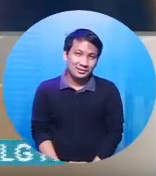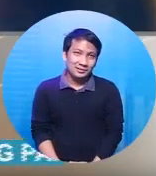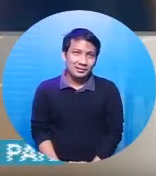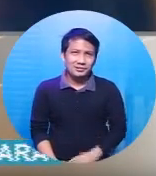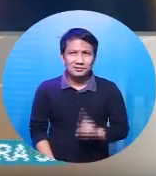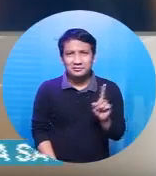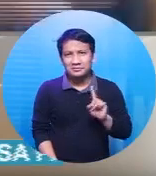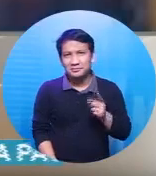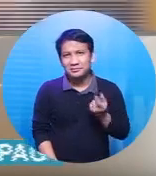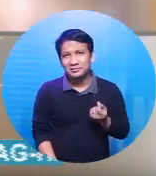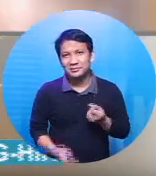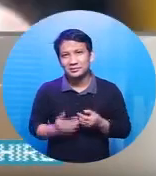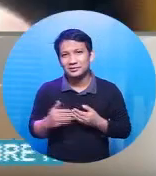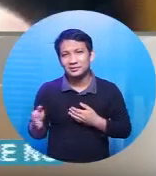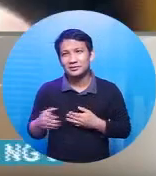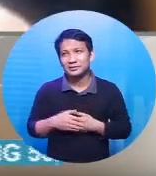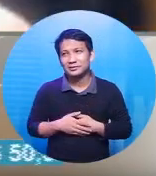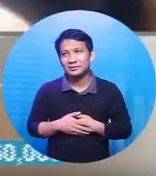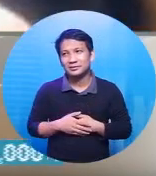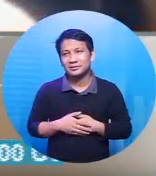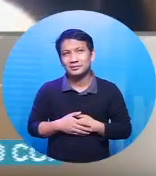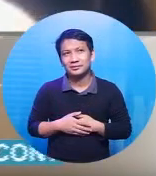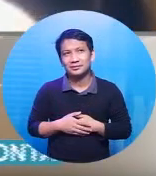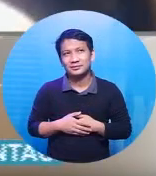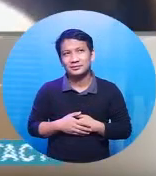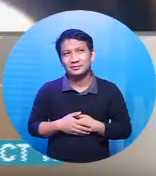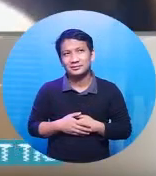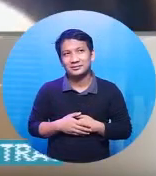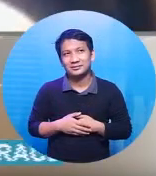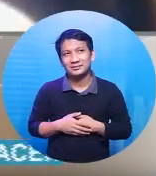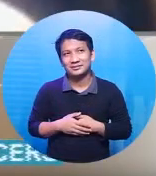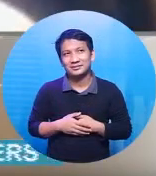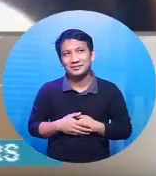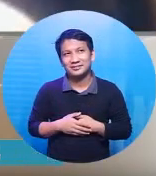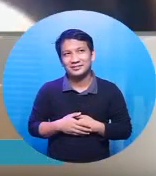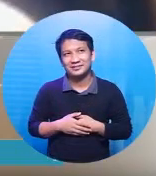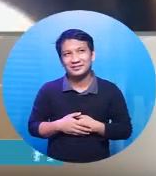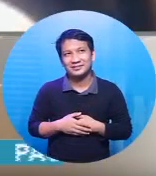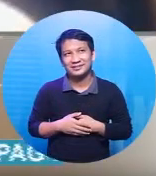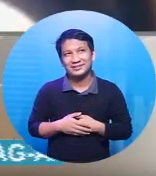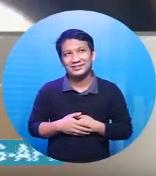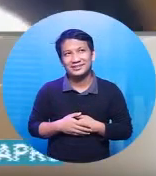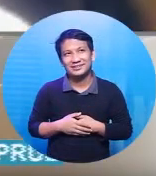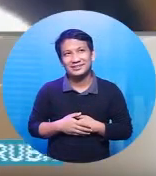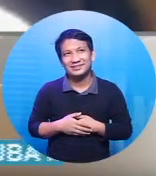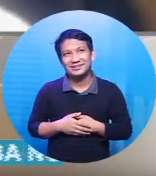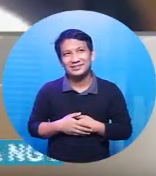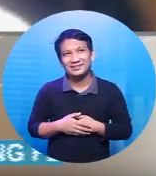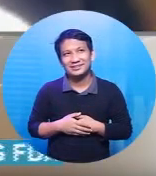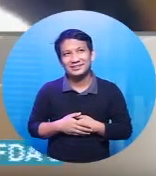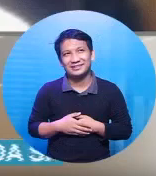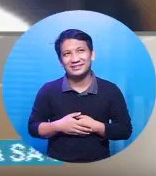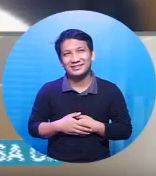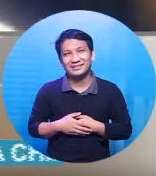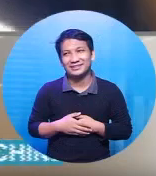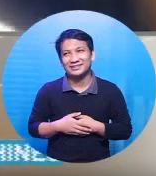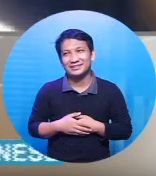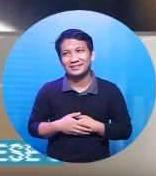Ano yun? Malapit na, isang dangkal na lang, doon ako sa result. Oh. Isang dangkal na lang, doon ako sa result. Dinadahan-dahan